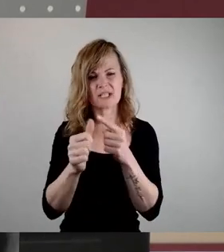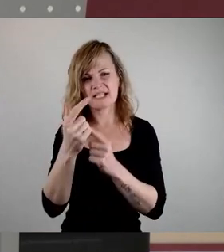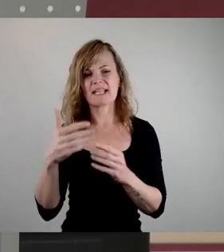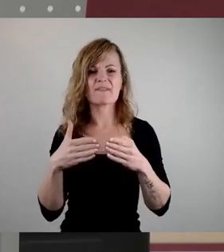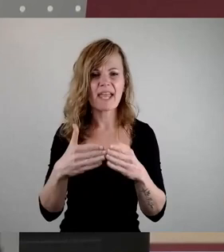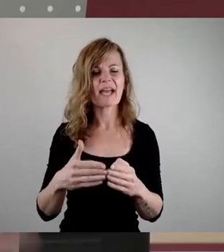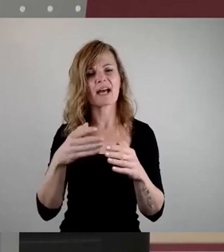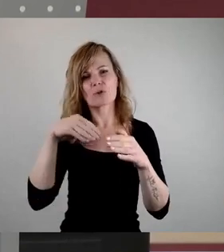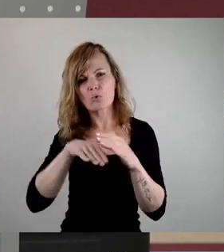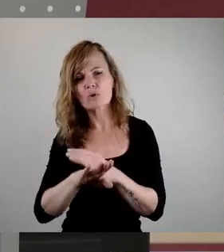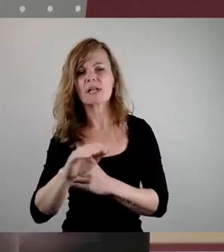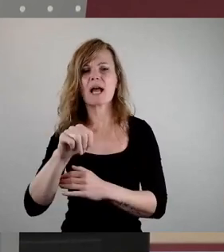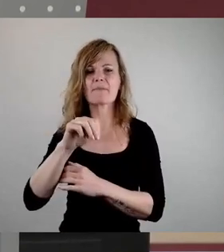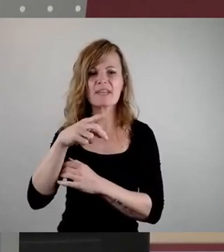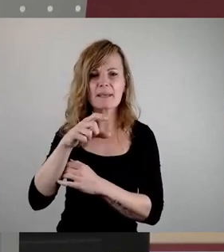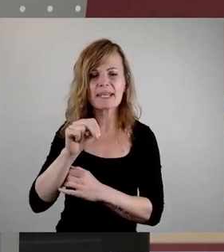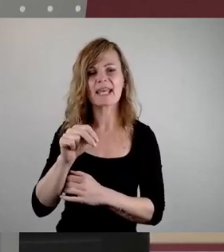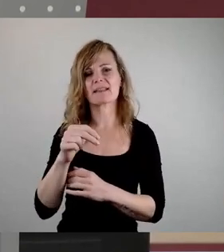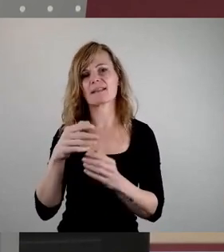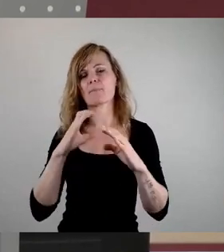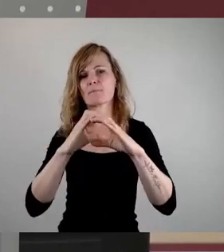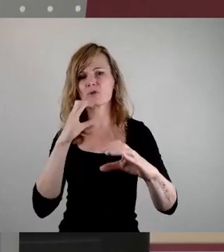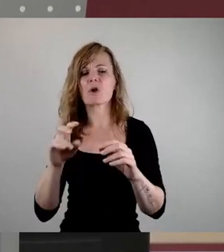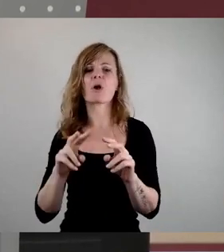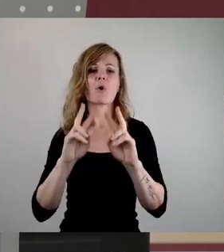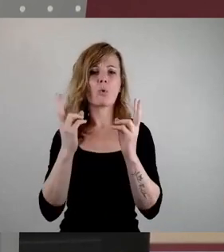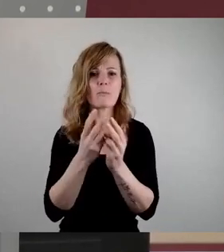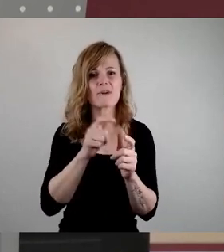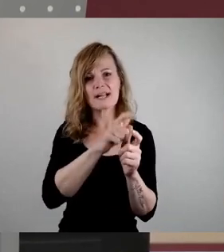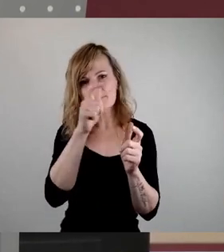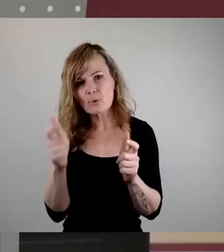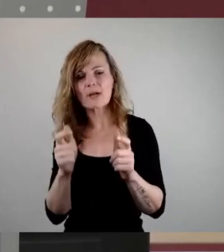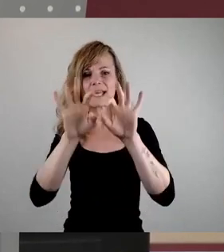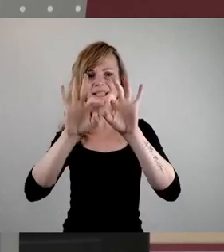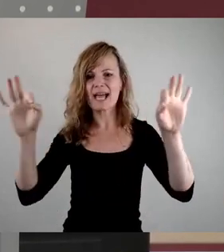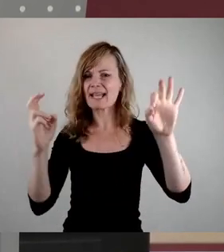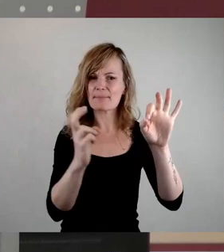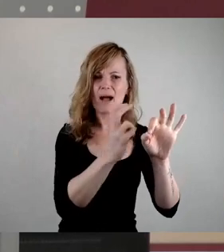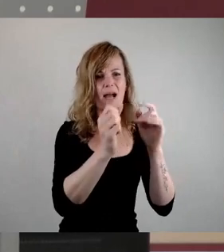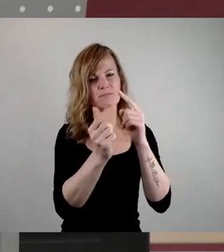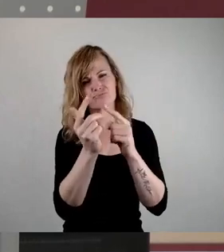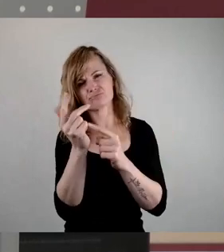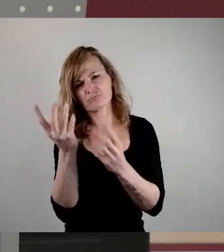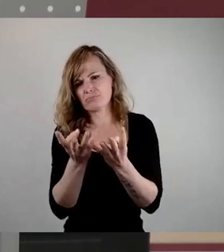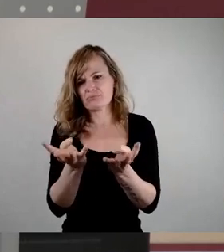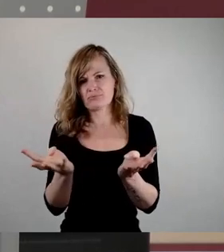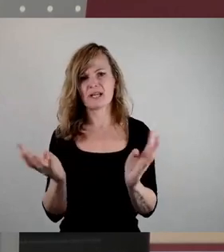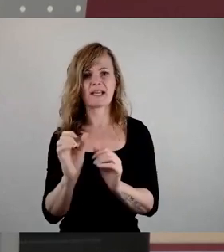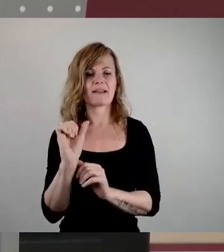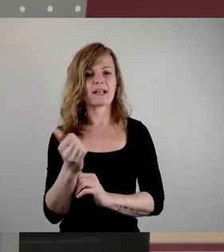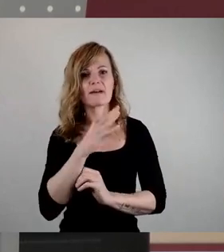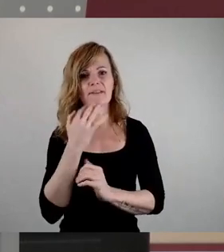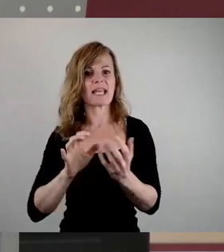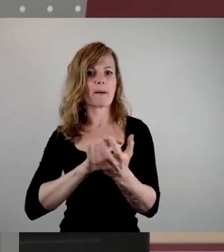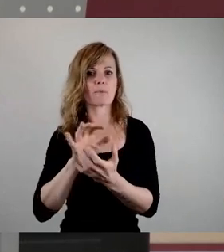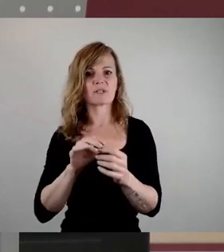Tunnel, Amphibienbus, Seilbahn, Umweltbrücke, das volle Programm. Und wir haben wieder viele, viele bunte Folien der Stadtverwaltung bekommen, was denn